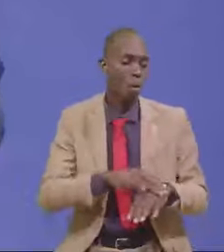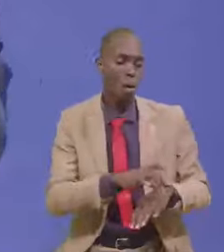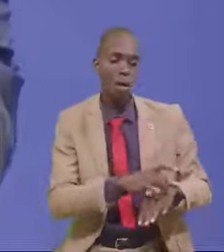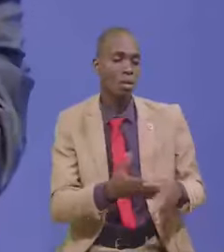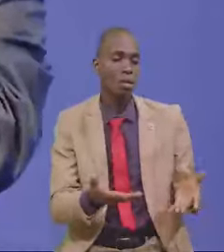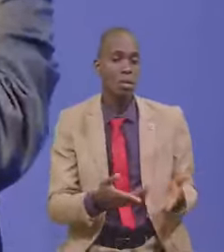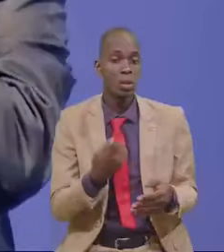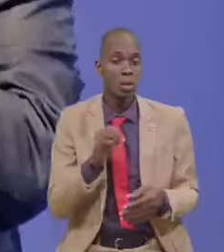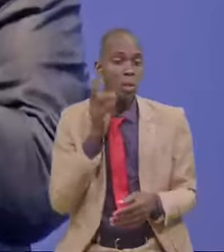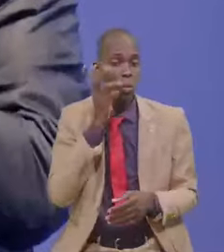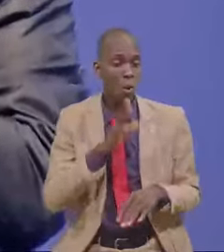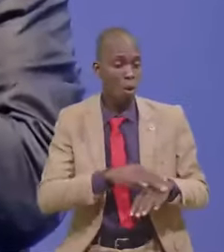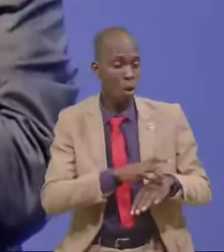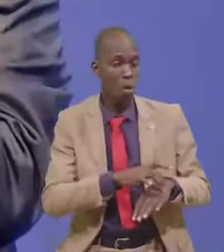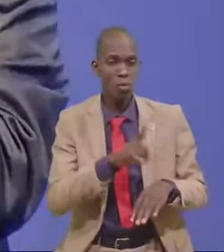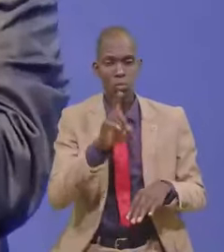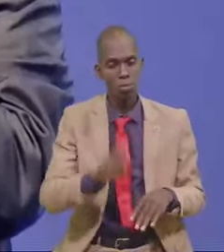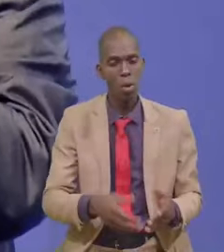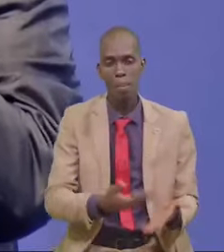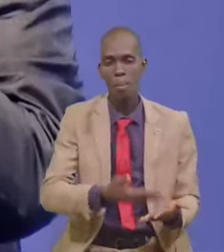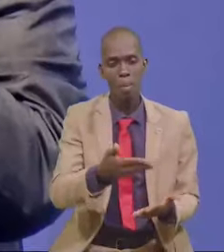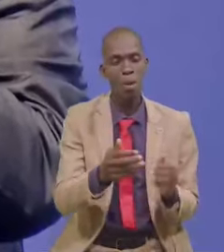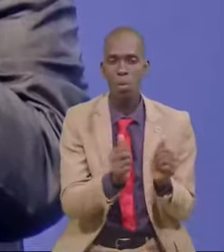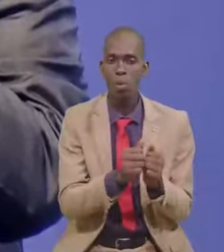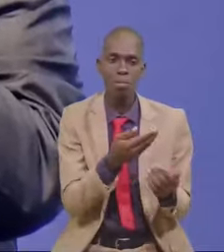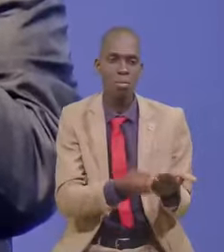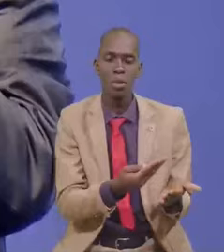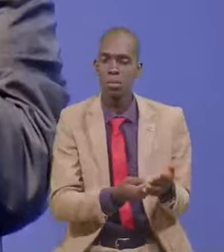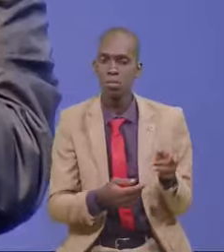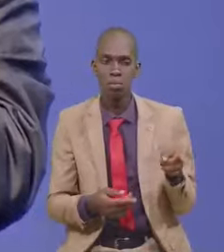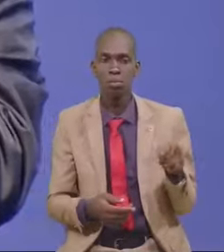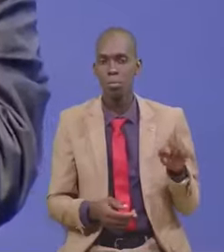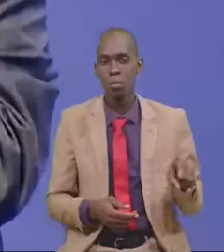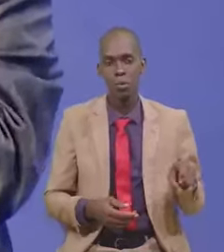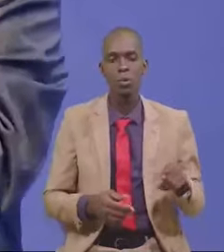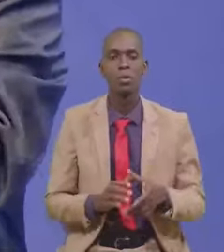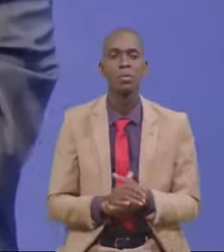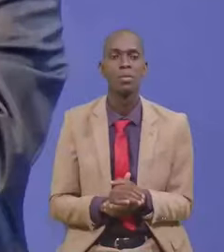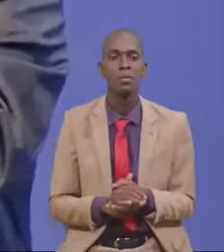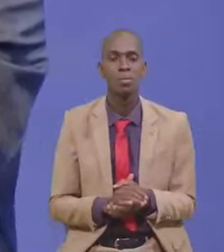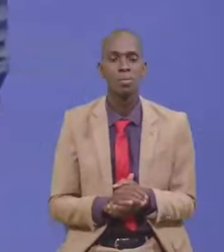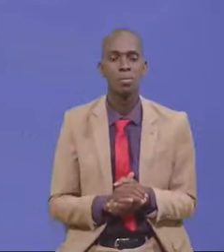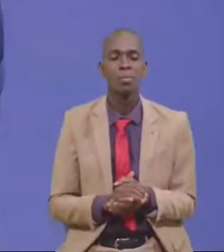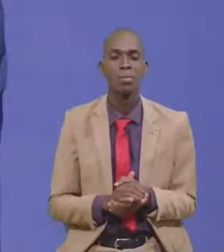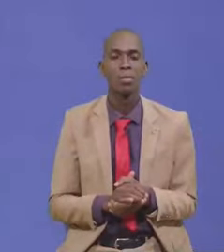En réalité, vous comprenez que ce n'est pas le vin de la terre, parce que le vin de la terre, vous l'achetez à prix d'argent.